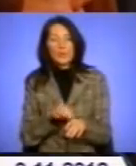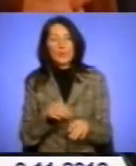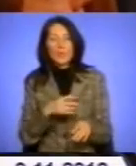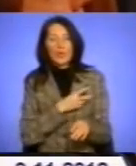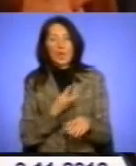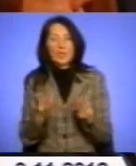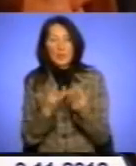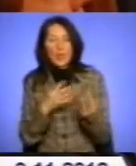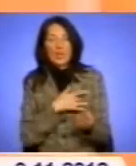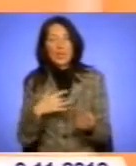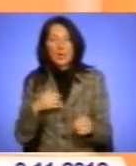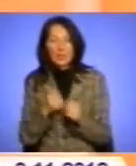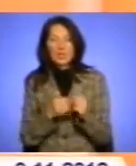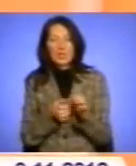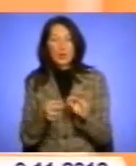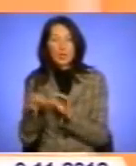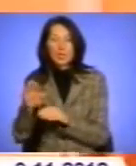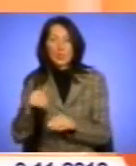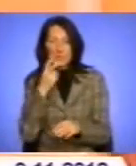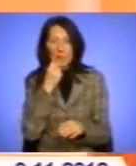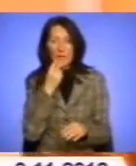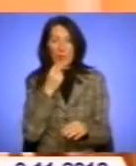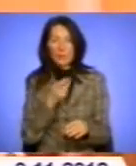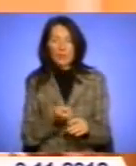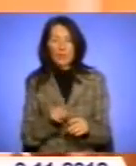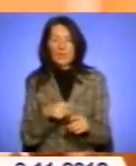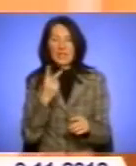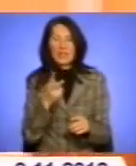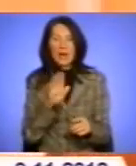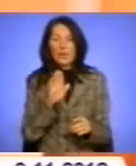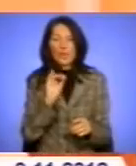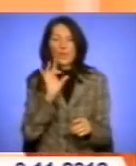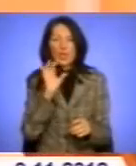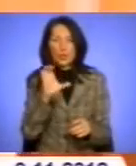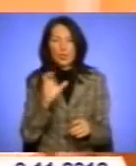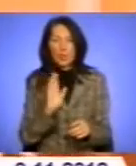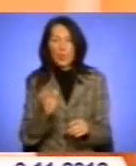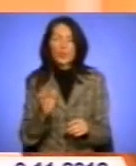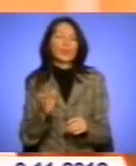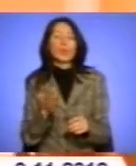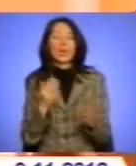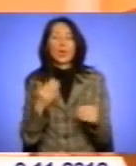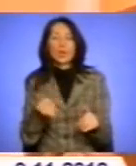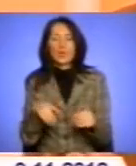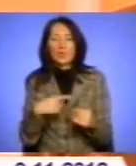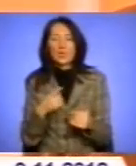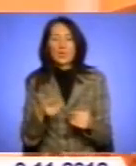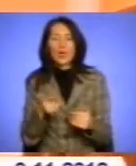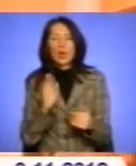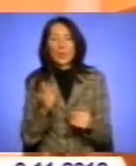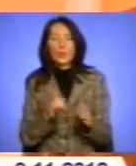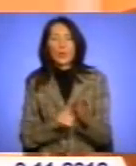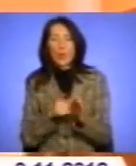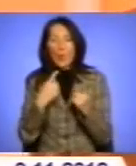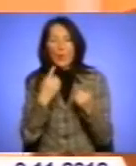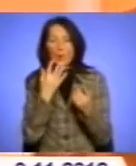ускладнення після грипу. В зв'язку з тим, що ці два віруси будуть циркулювати і вже циркулюють, то йде мова про